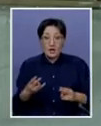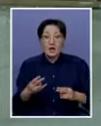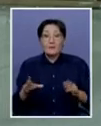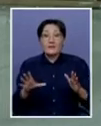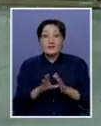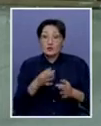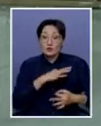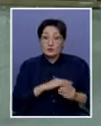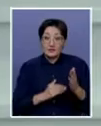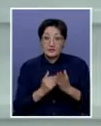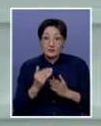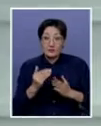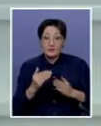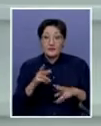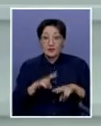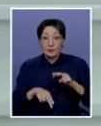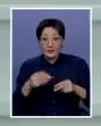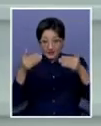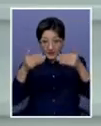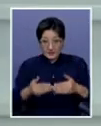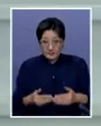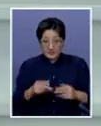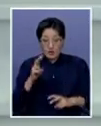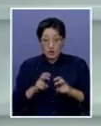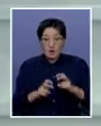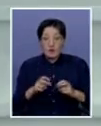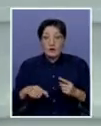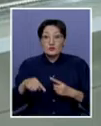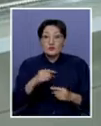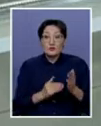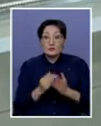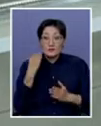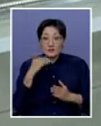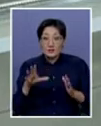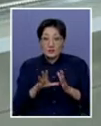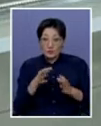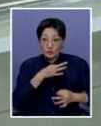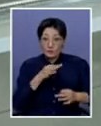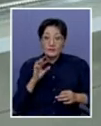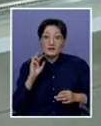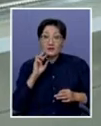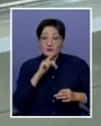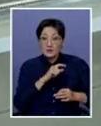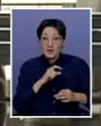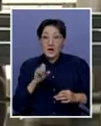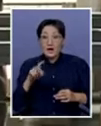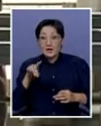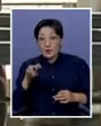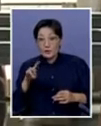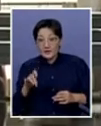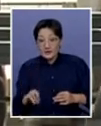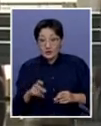энергия тиімділігі жоғары сәулеттік қасбеттер зауыты. Кәсіпорын жоғары сапалы энергия үнемдейтін ПВХ және алюминий